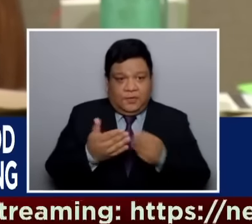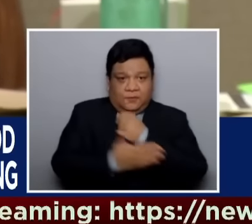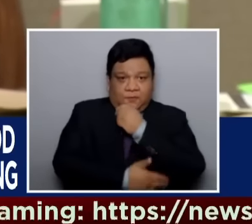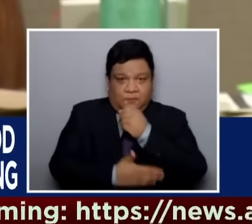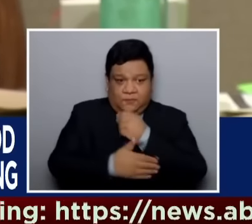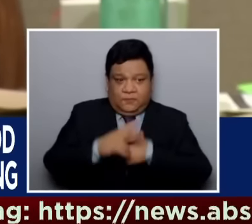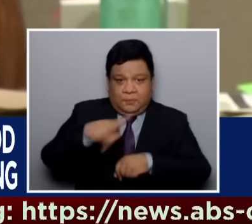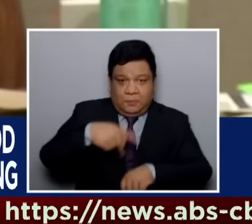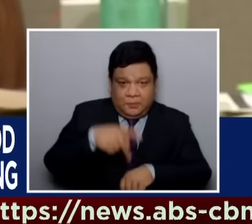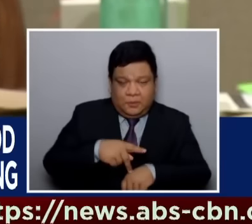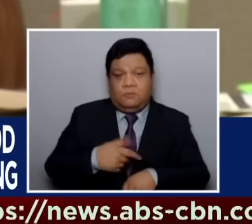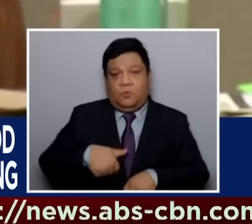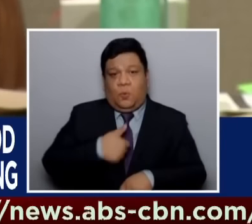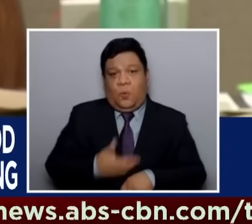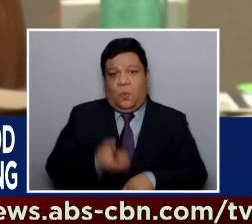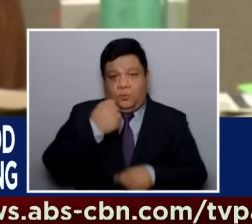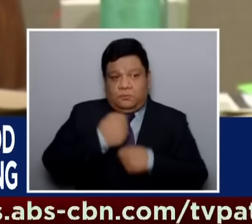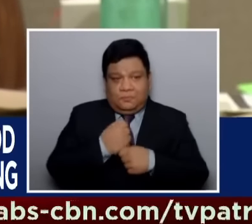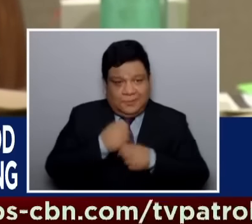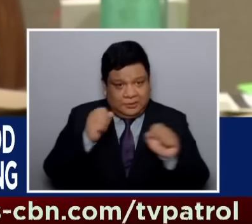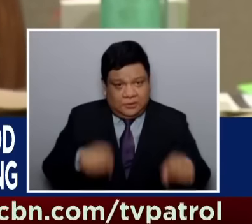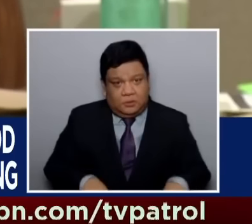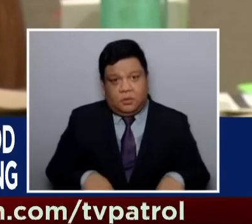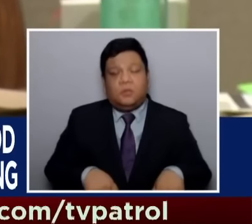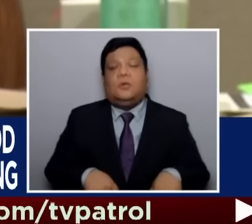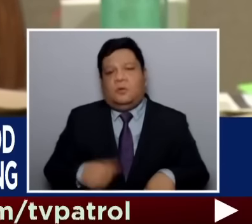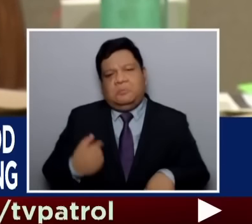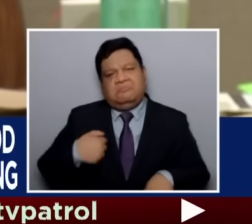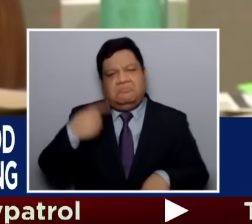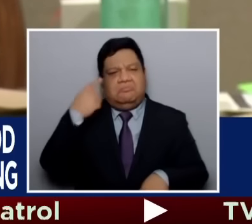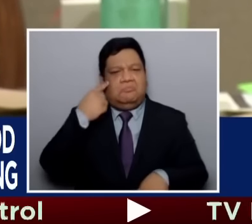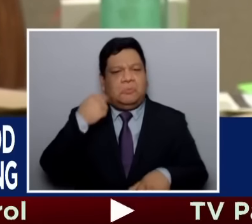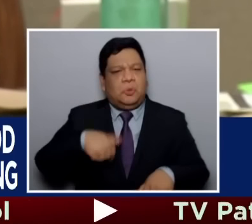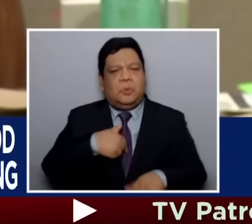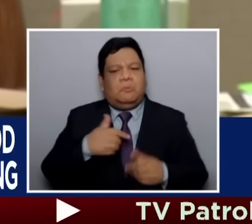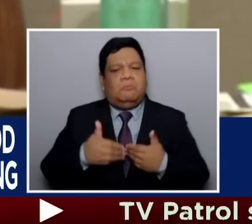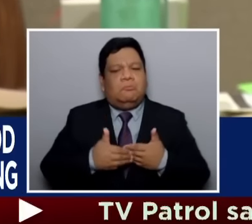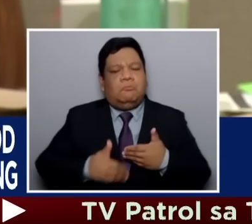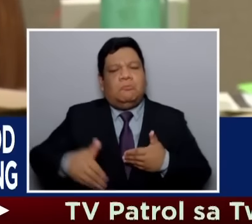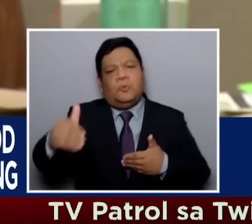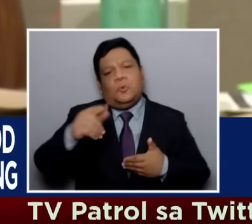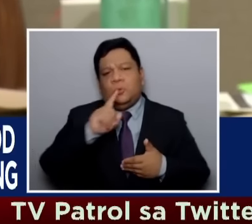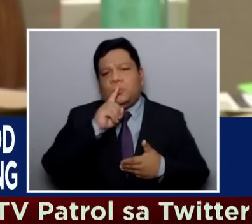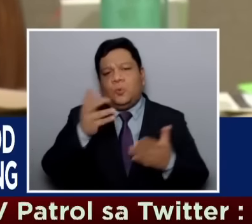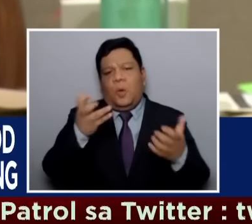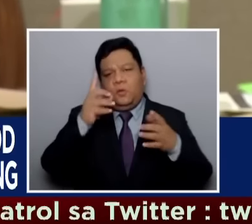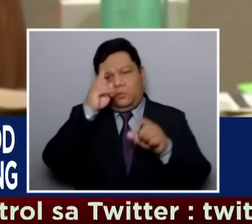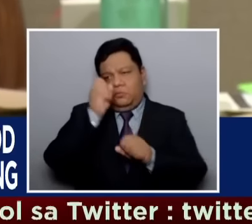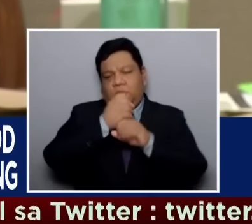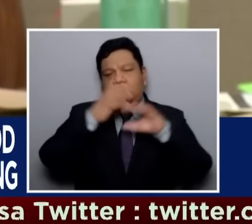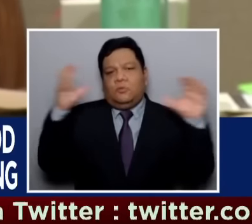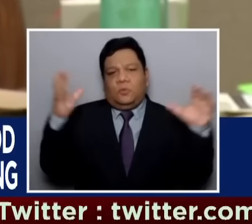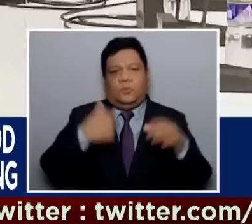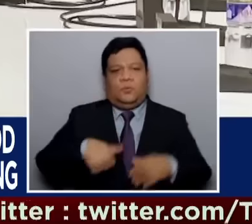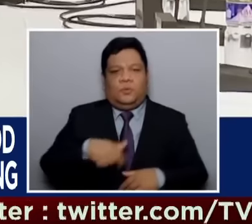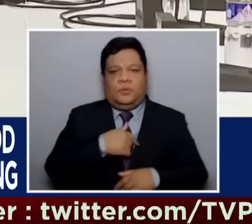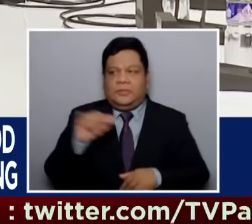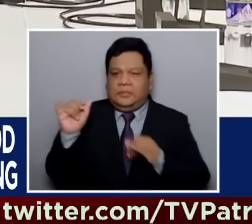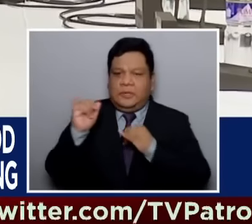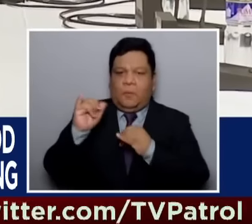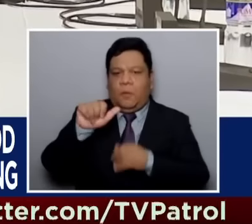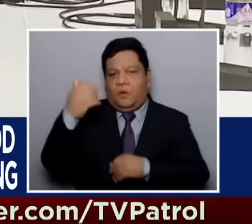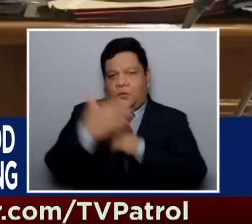as Filipinos, I think we are on our way to where we want to be, much like where our neighbors are.